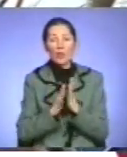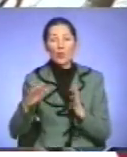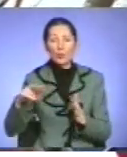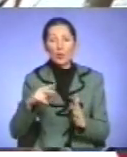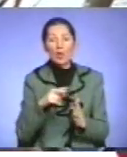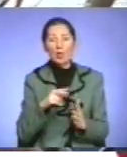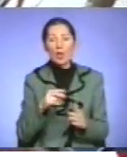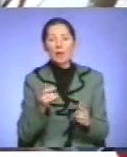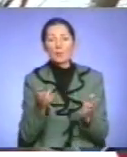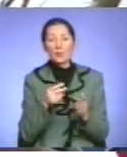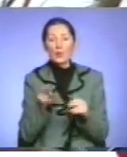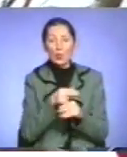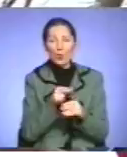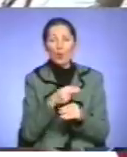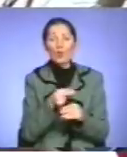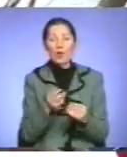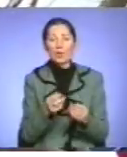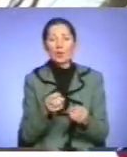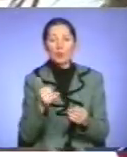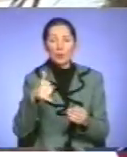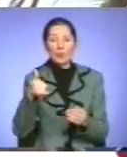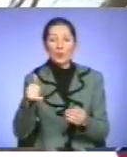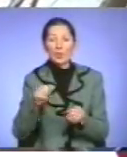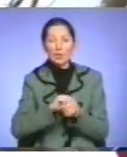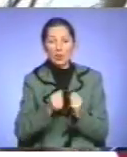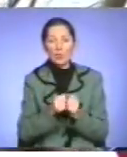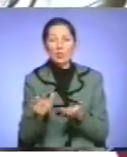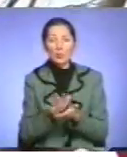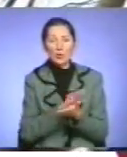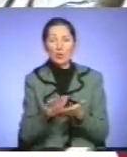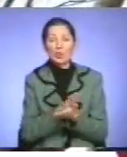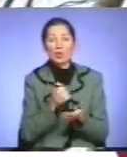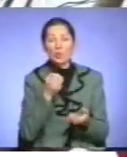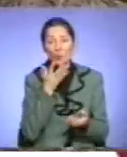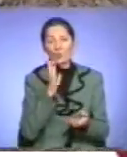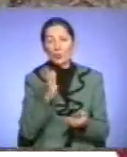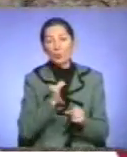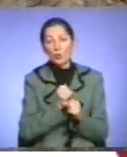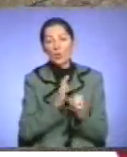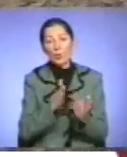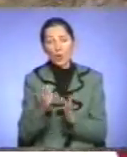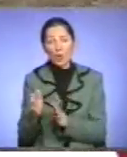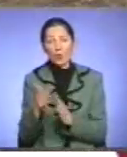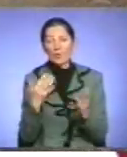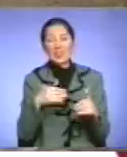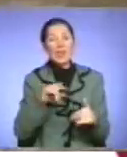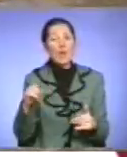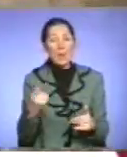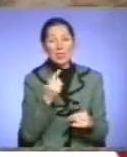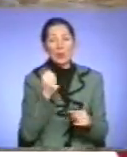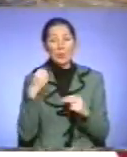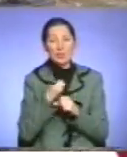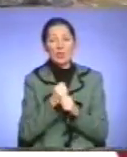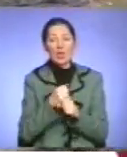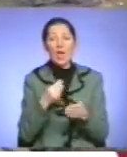підбити досочку, де щось підлити, якийсь камінчик, просто наведемо там порядок. Уже не вперше працівники фінансової